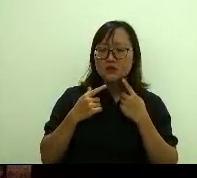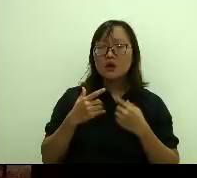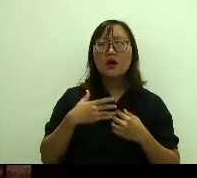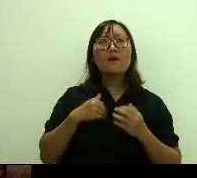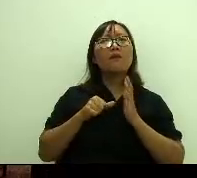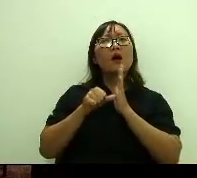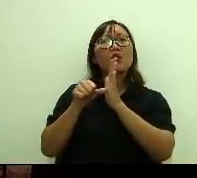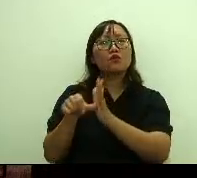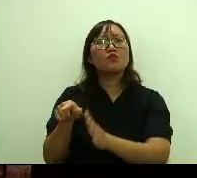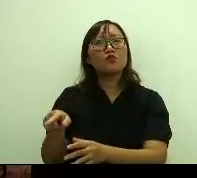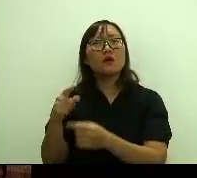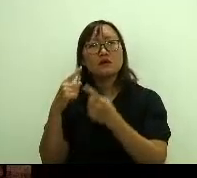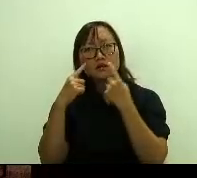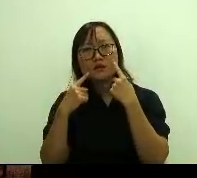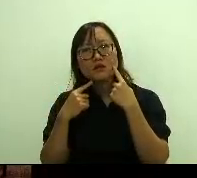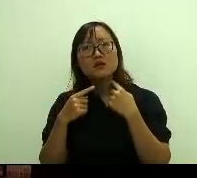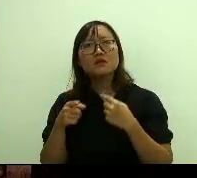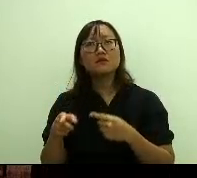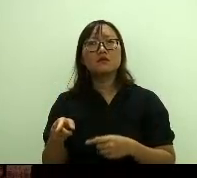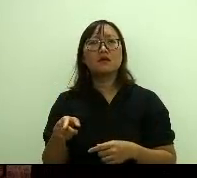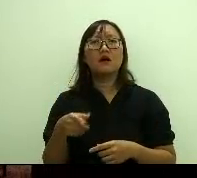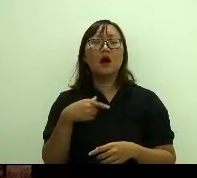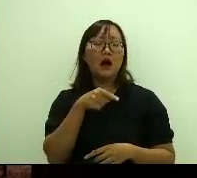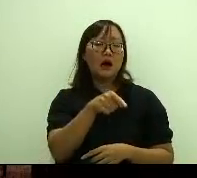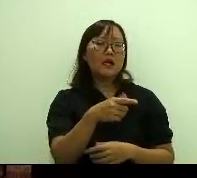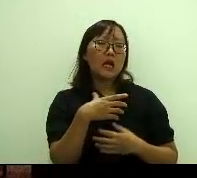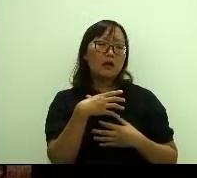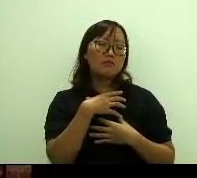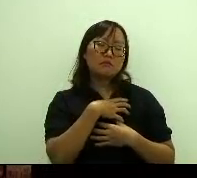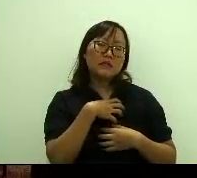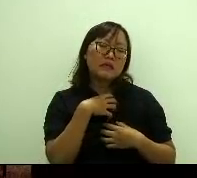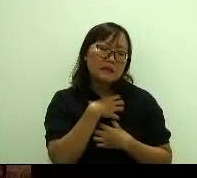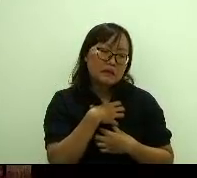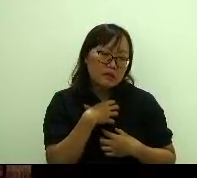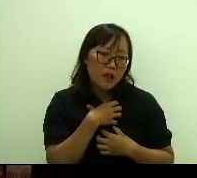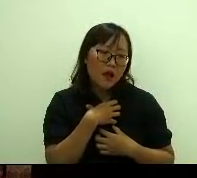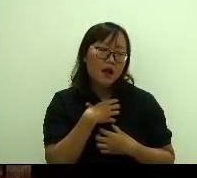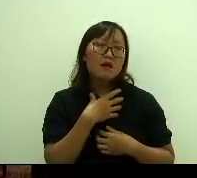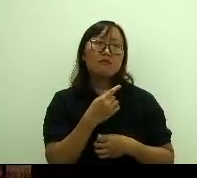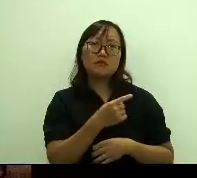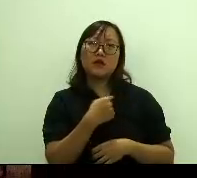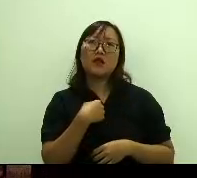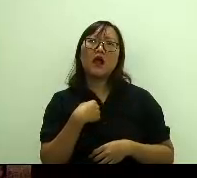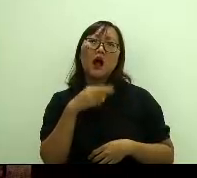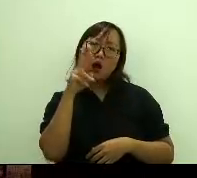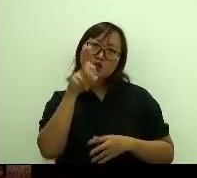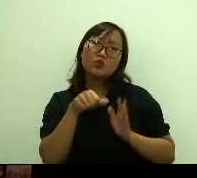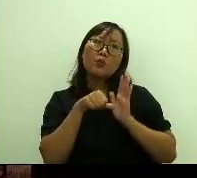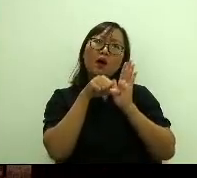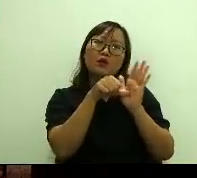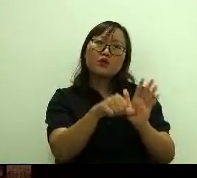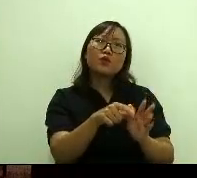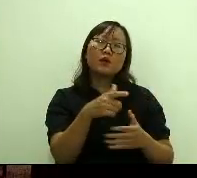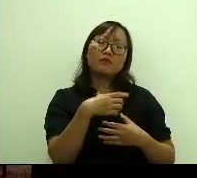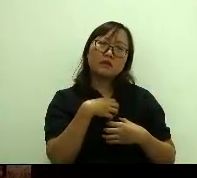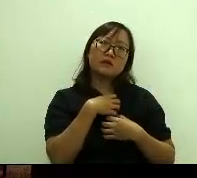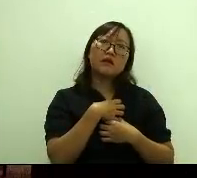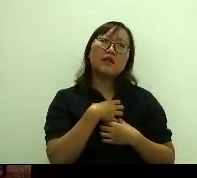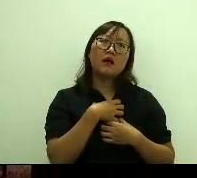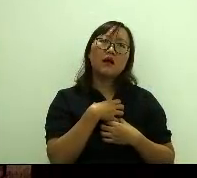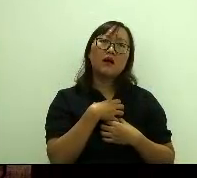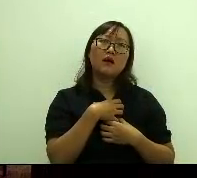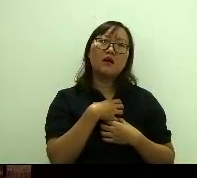Yesus berharap bahwa kita akan mempercayainya untuk melakukan hal itu, untuk menyerahkan